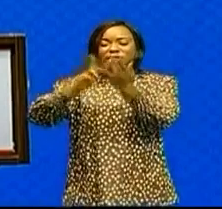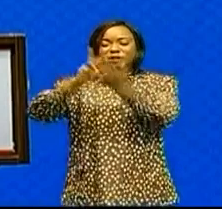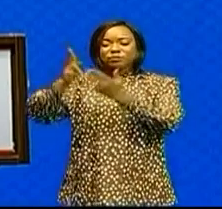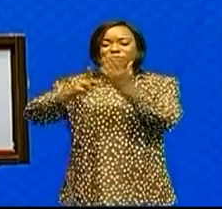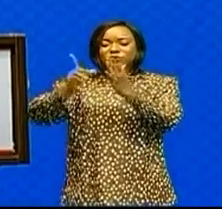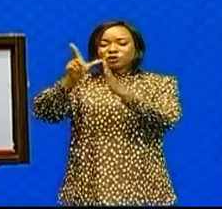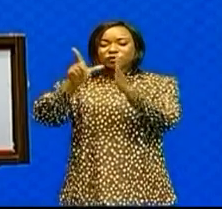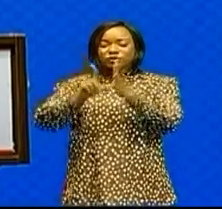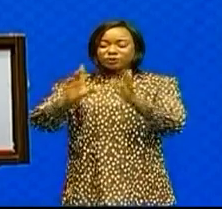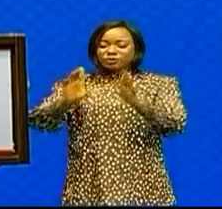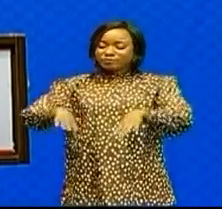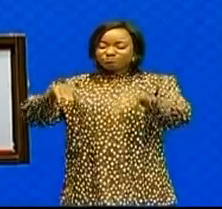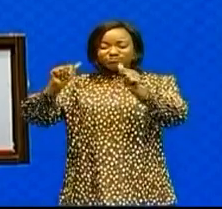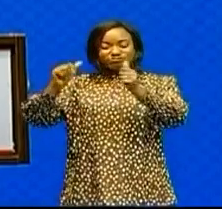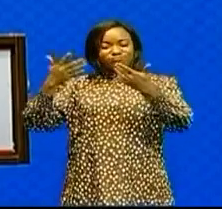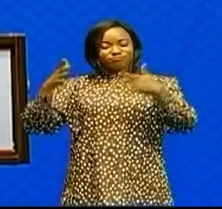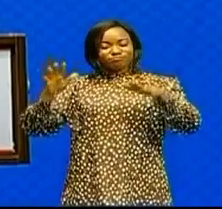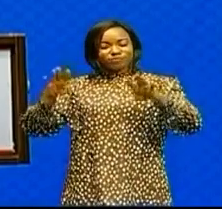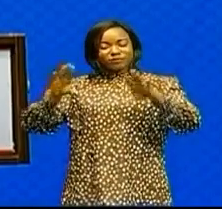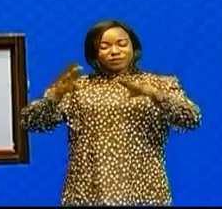été adopté.